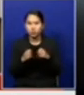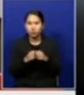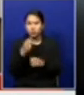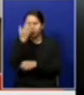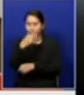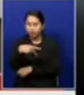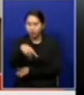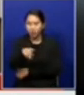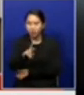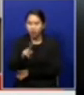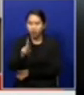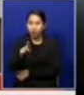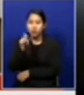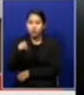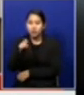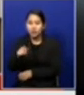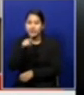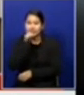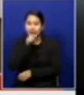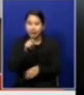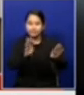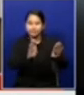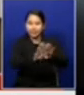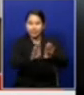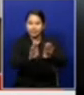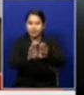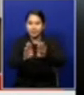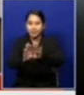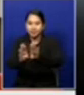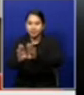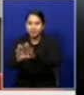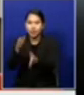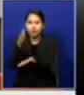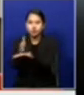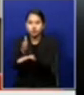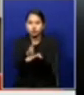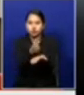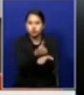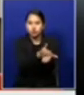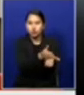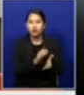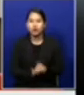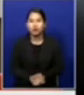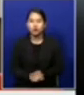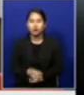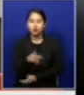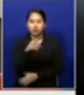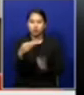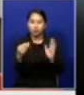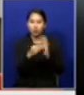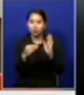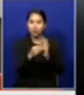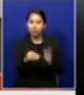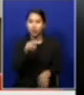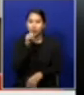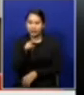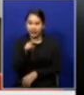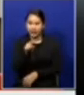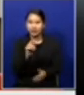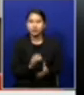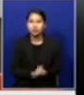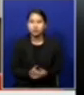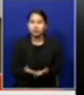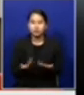กเฉินเองสั่งปิดหยุดกทม. รุงเทพมหานครก็ออกคำสั่งอีกคำสั่งหนึ่ง